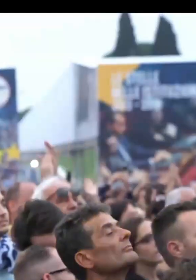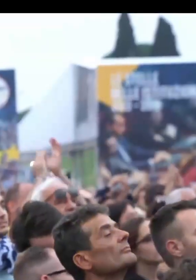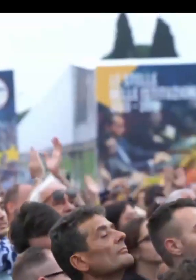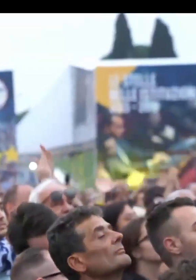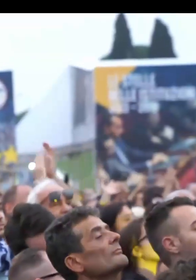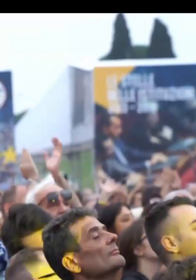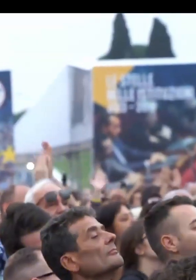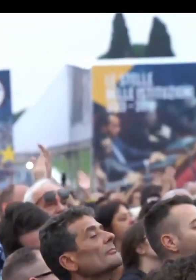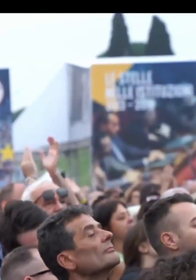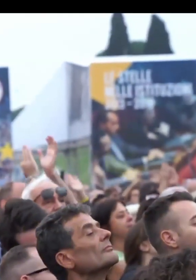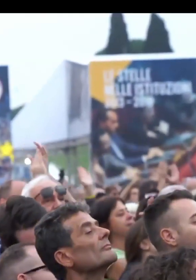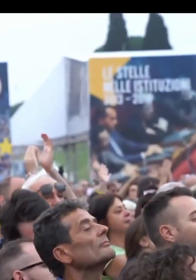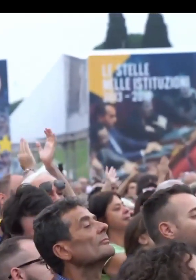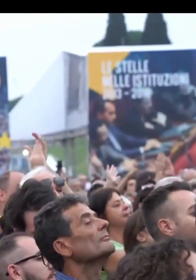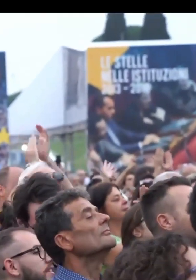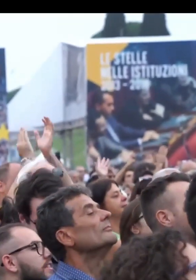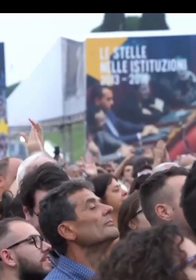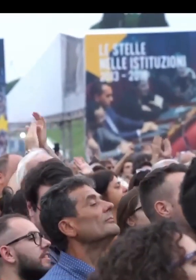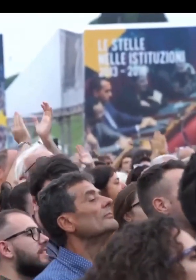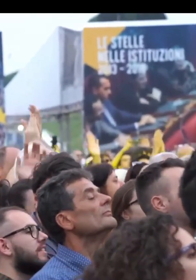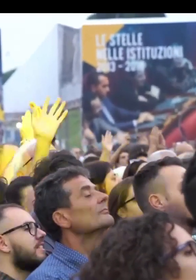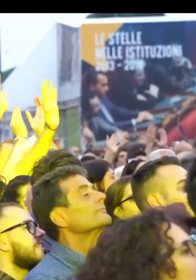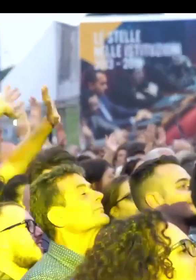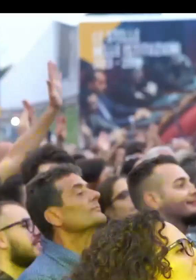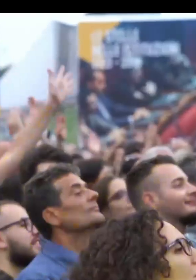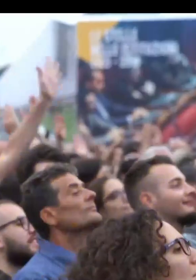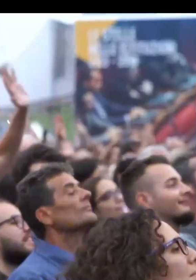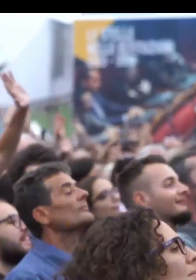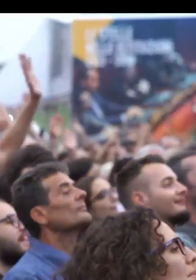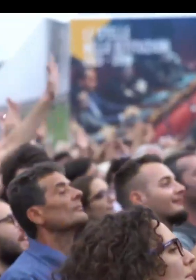questo è ciò in cui crediamo